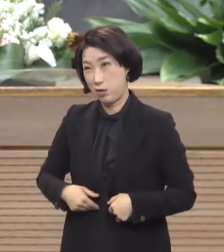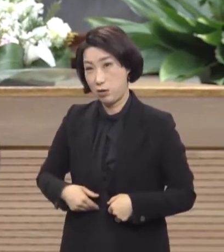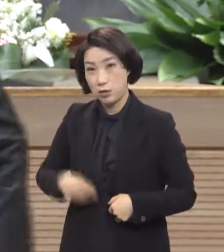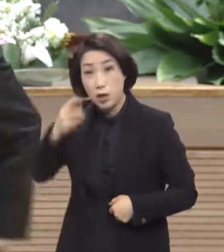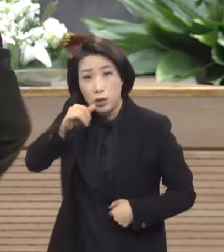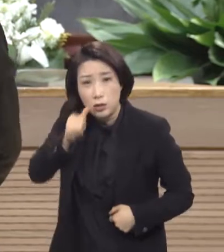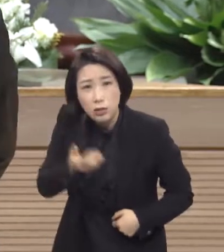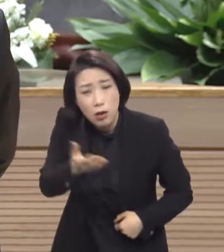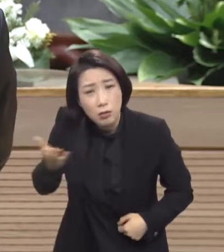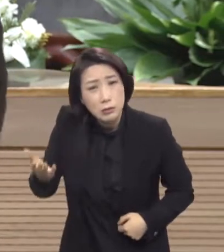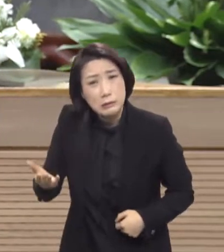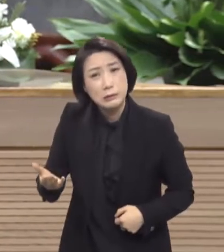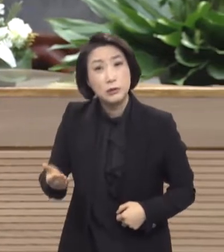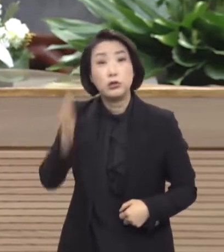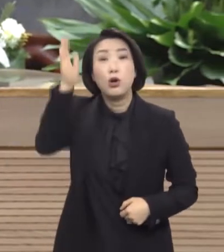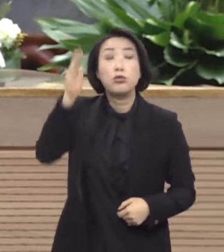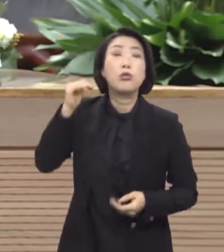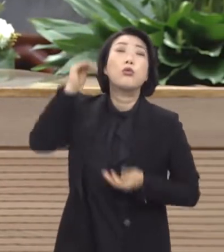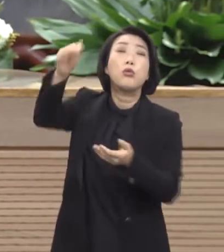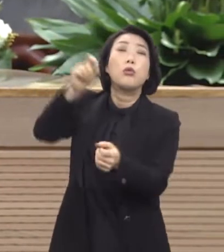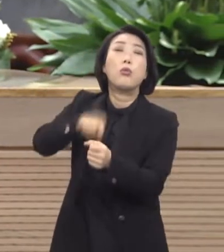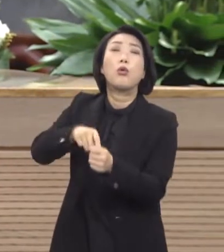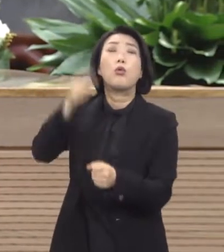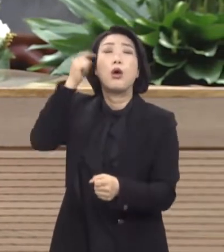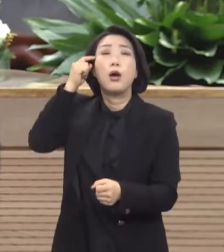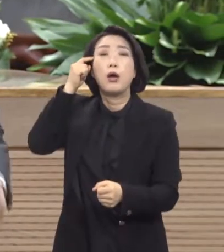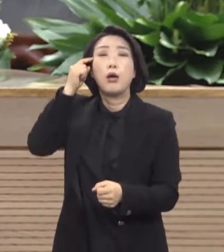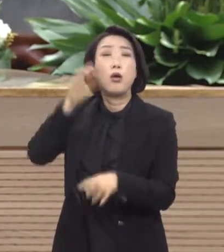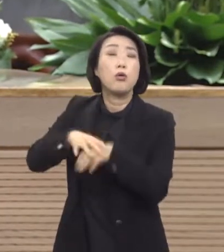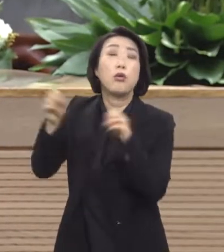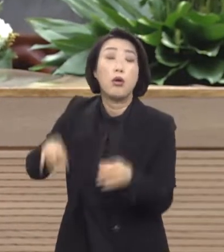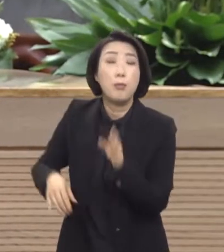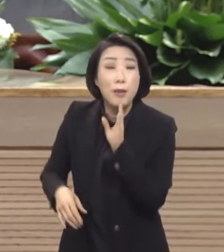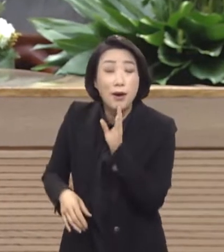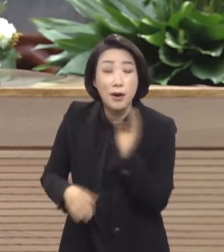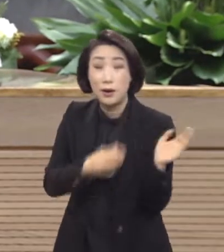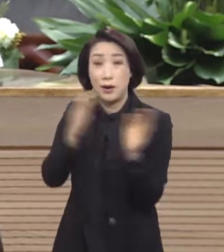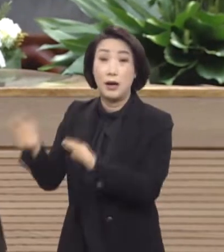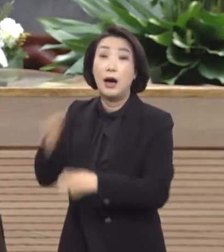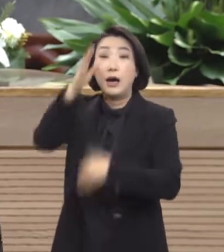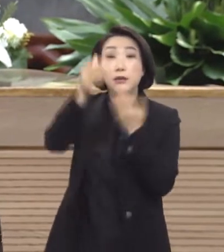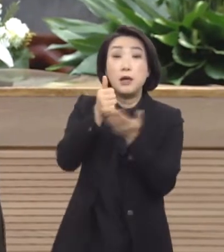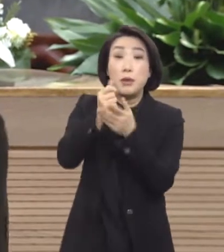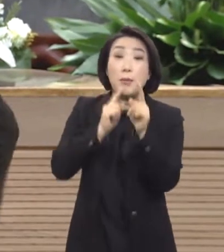한다면 설교할 의미가 없지. 하나님의 말씀은